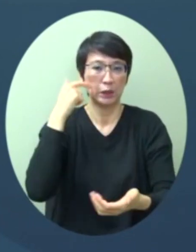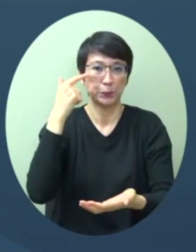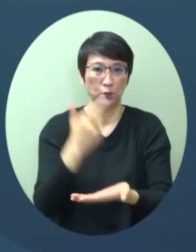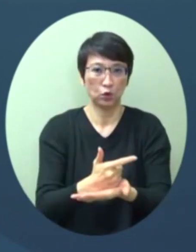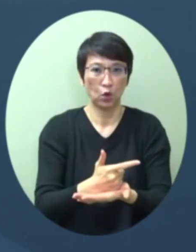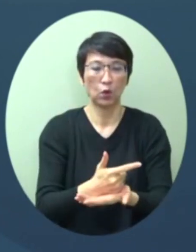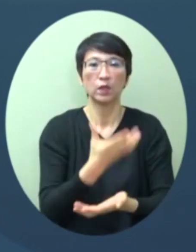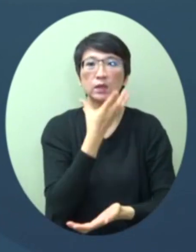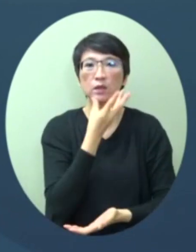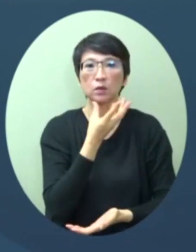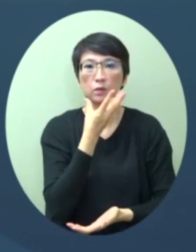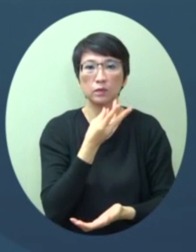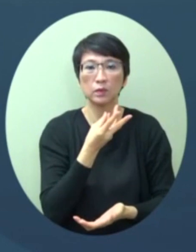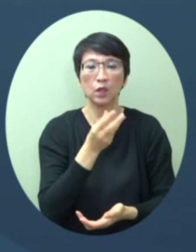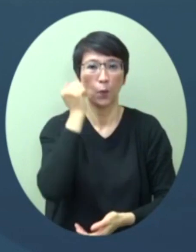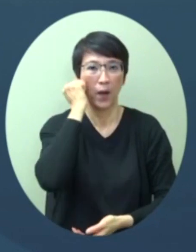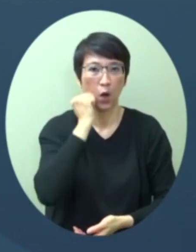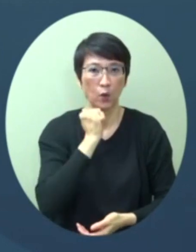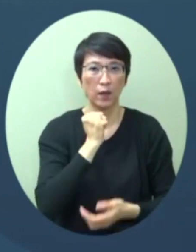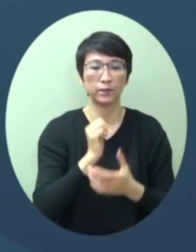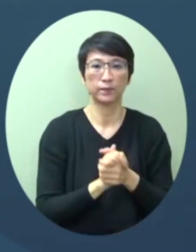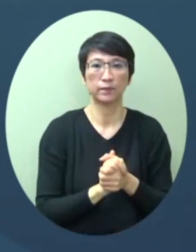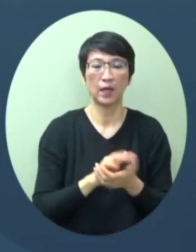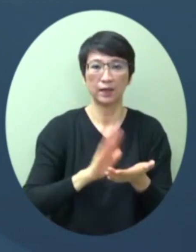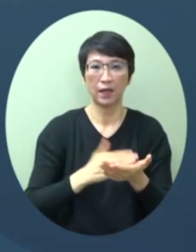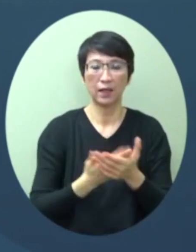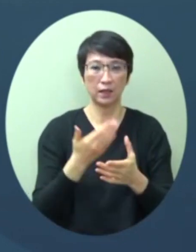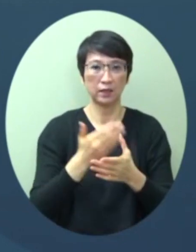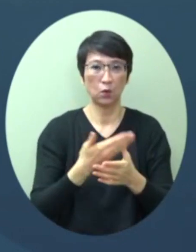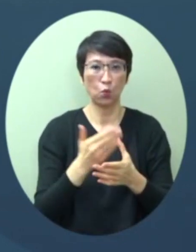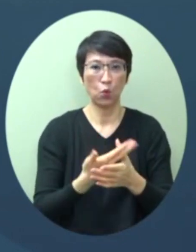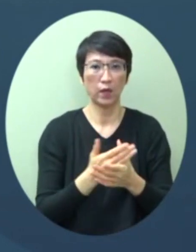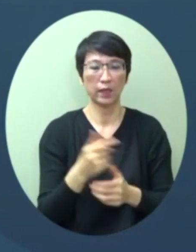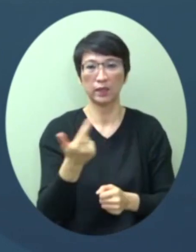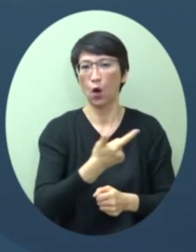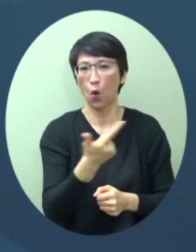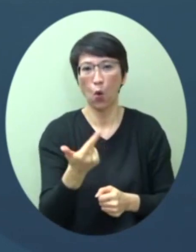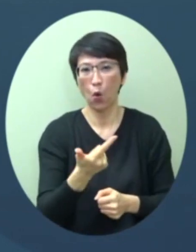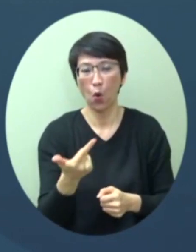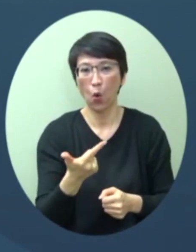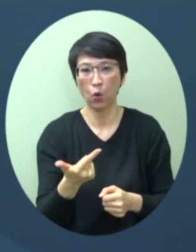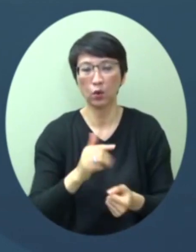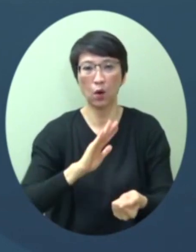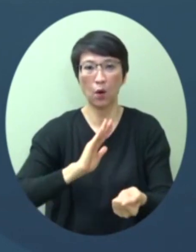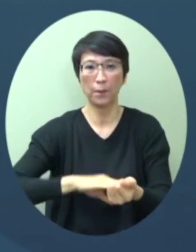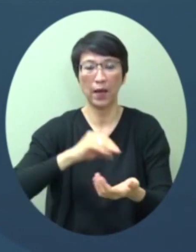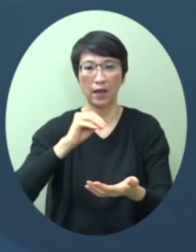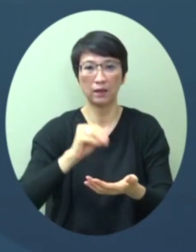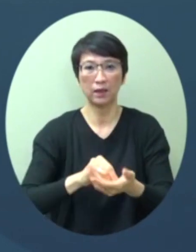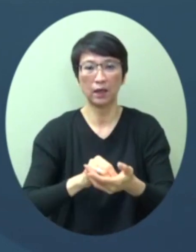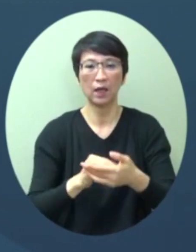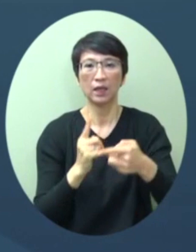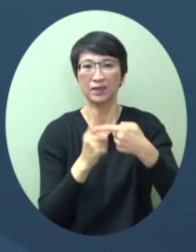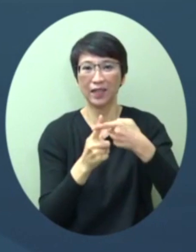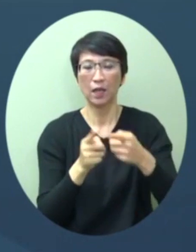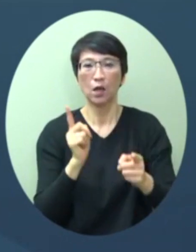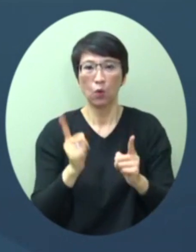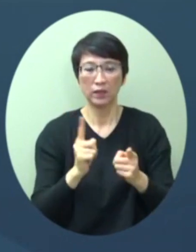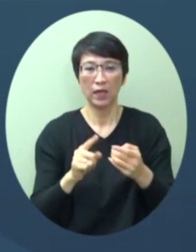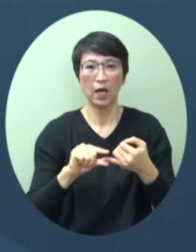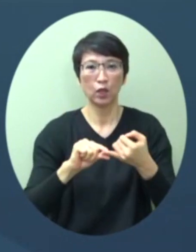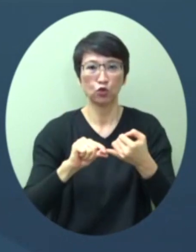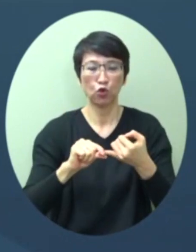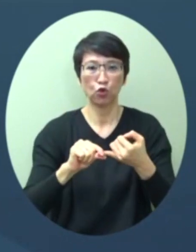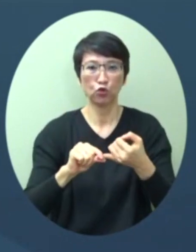小孩子和长者但是因为有大量的情阳性和初步确诊的人士现在